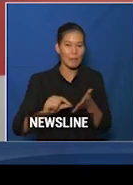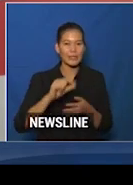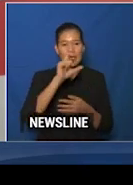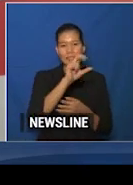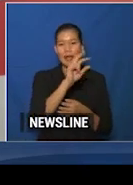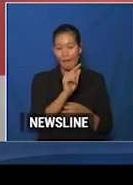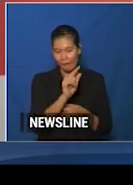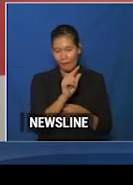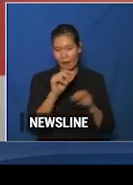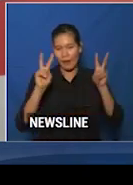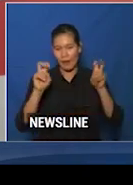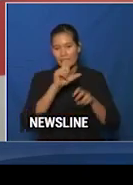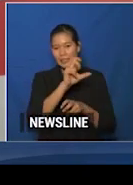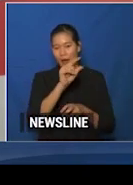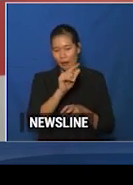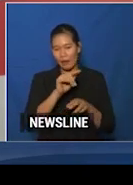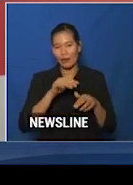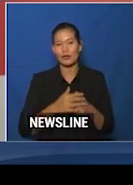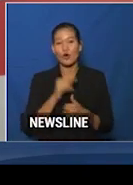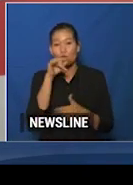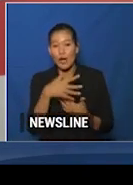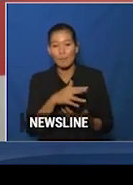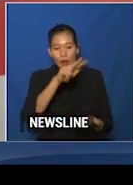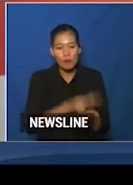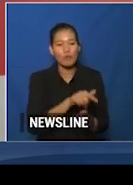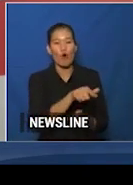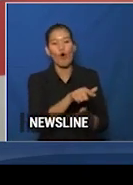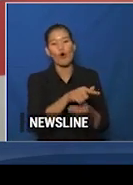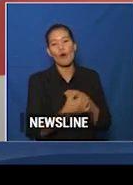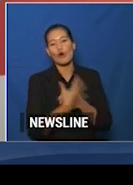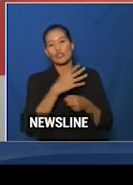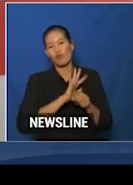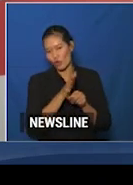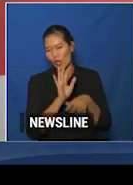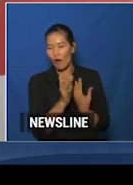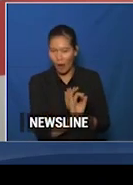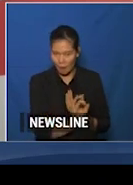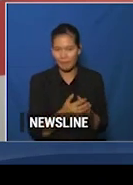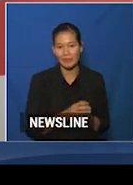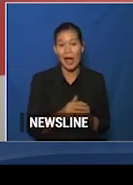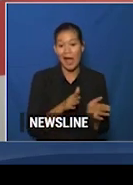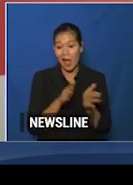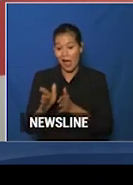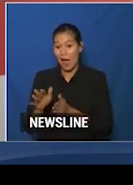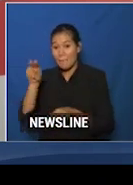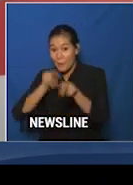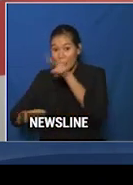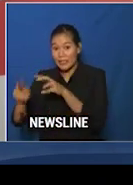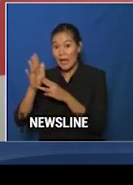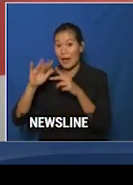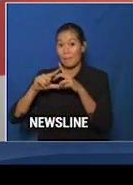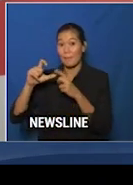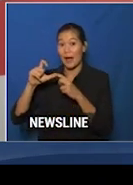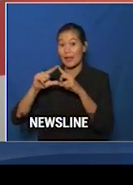sebutannya adalah untuk menentukan seseorang menderita positif atau tidak tetapi untuk pemeriksaan massal kita akan